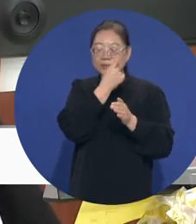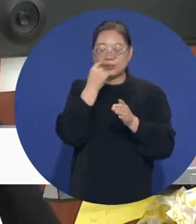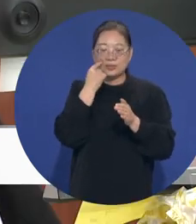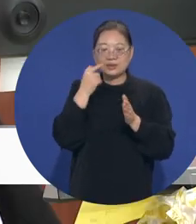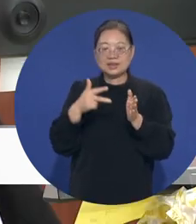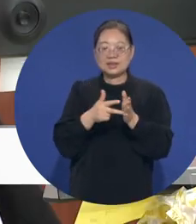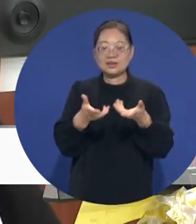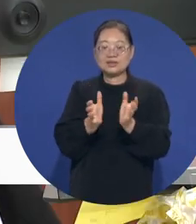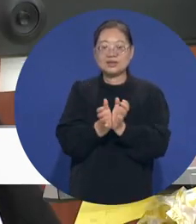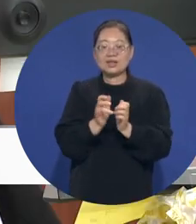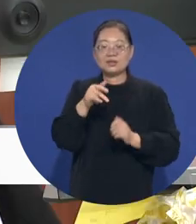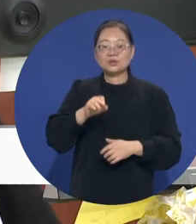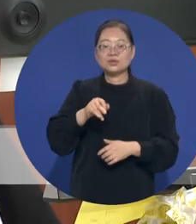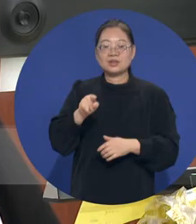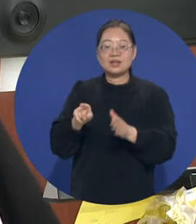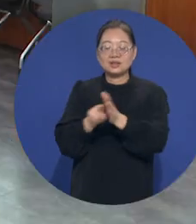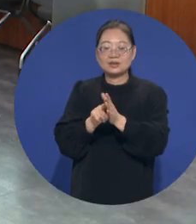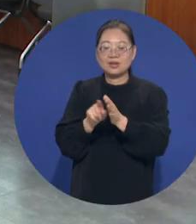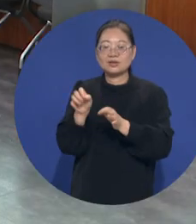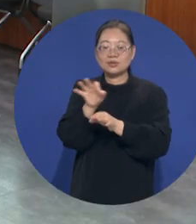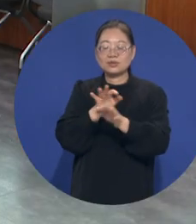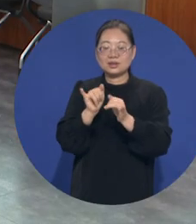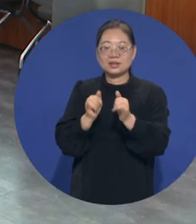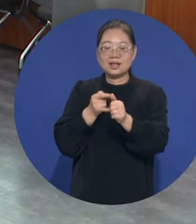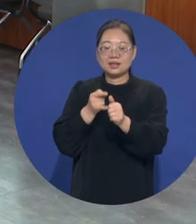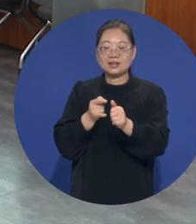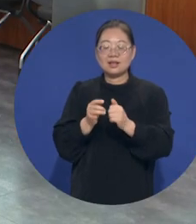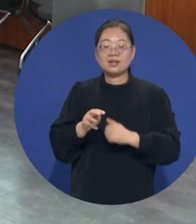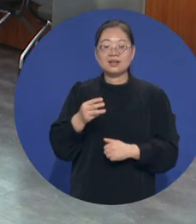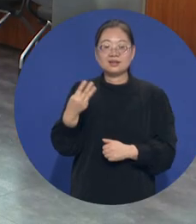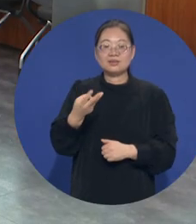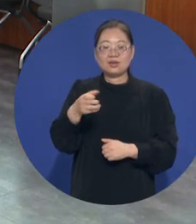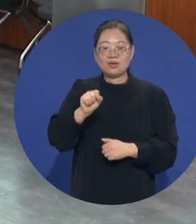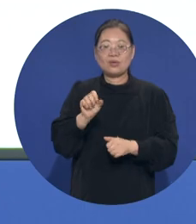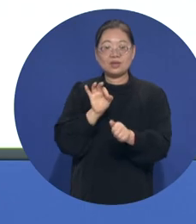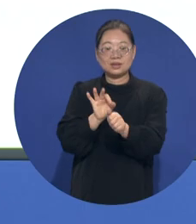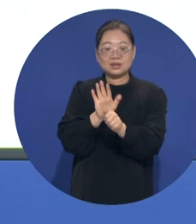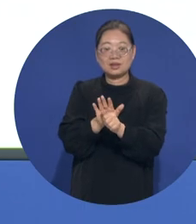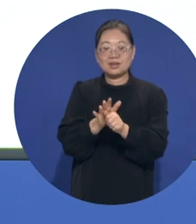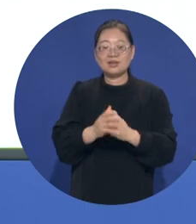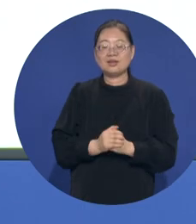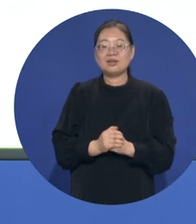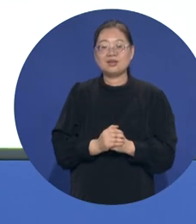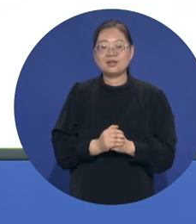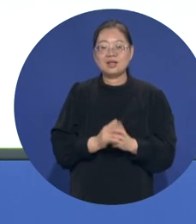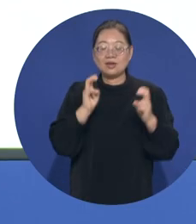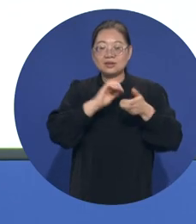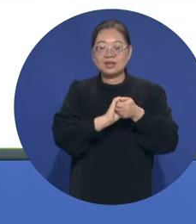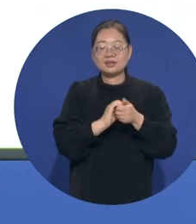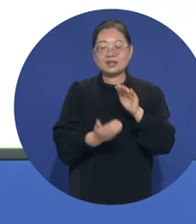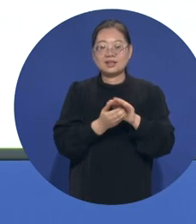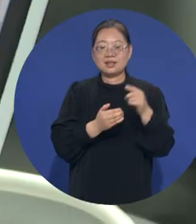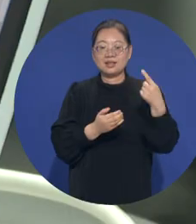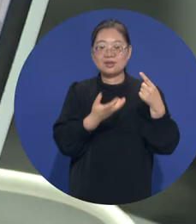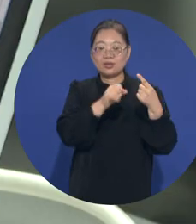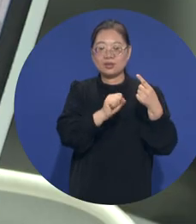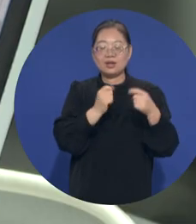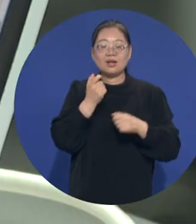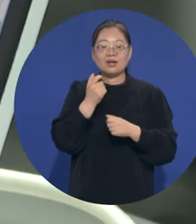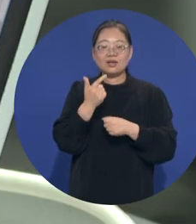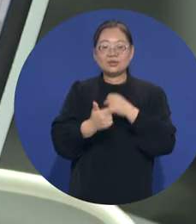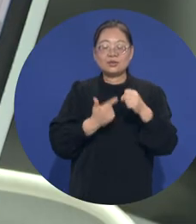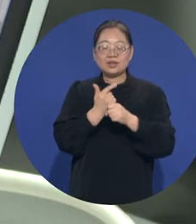중 중저신용 등급 소상공인을 대상으로 총 3천억 원을 지원합니다. 업체당 최대 1억 원까지 6년간